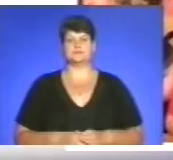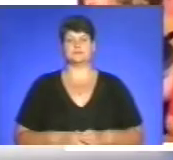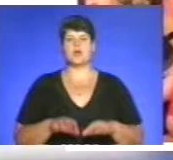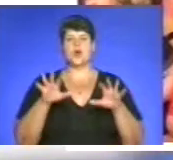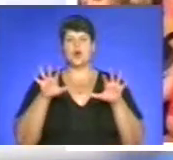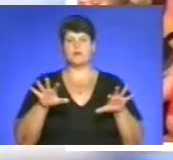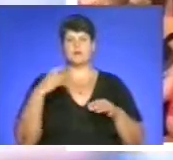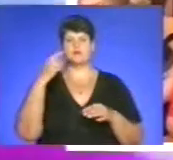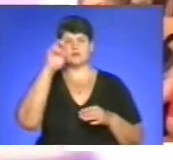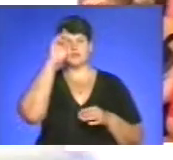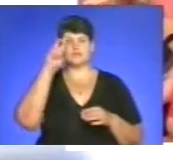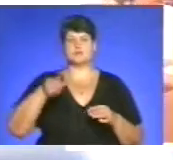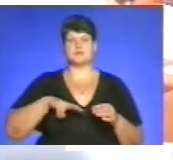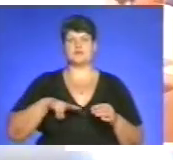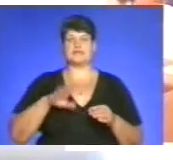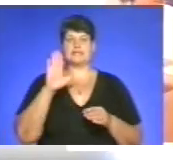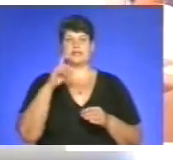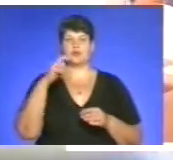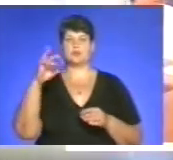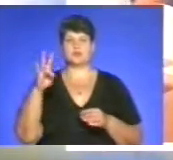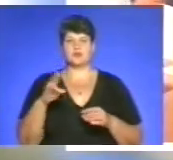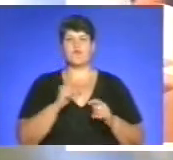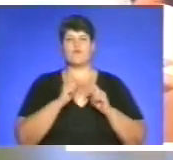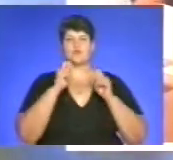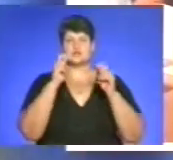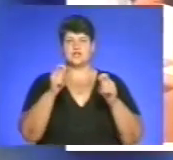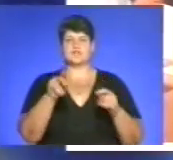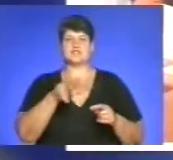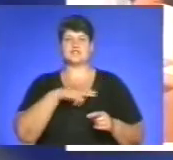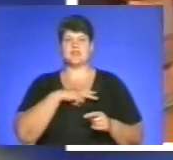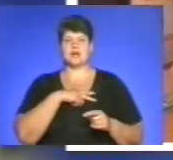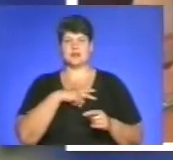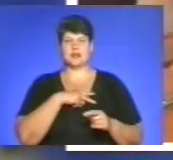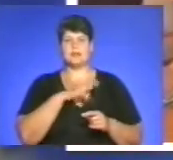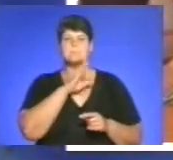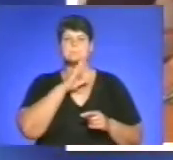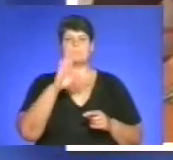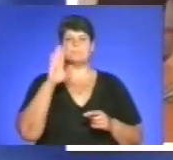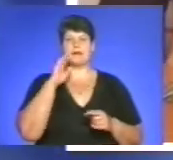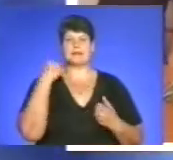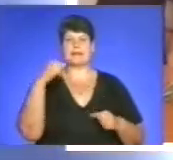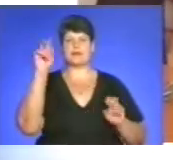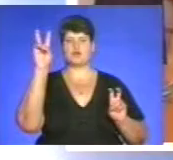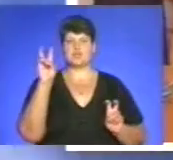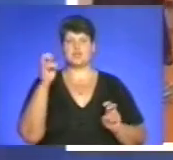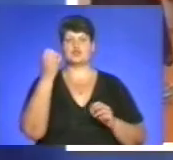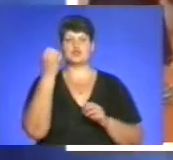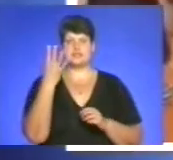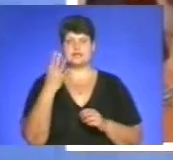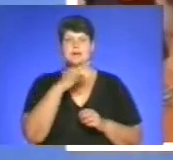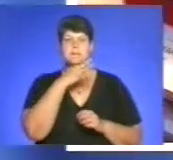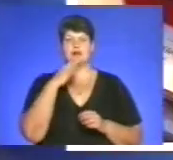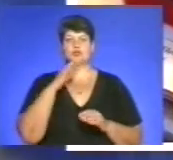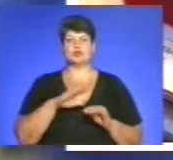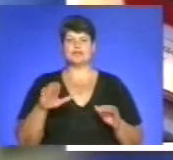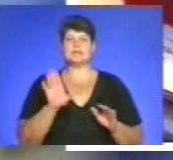Голова обласної державної адміністрації Валентин Хоптян вручив відзнаки почесного звання «Мати героїня» 14 багатодітним